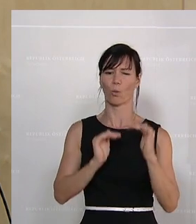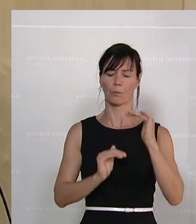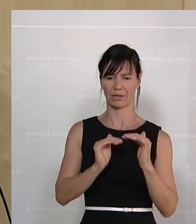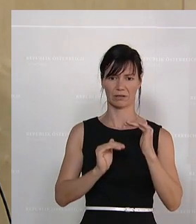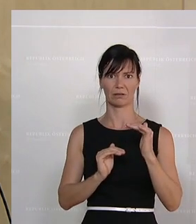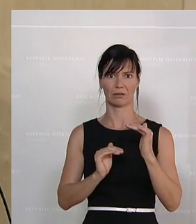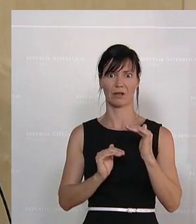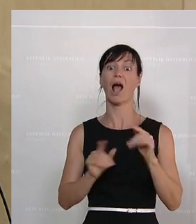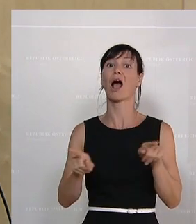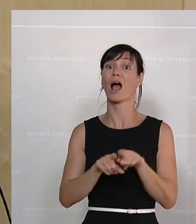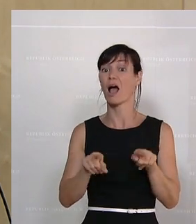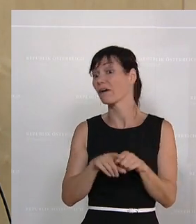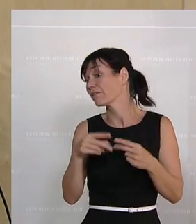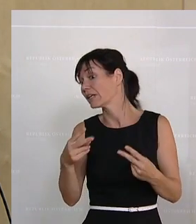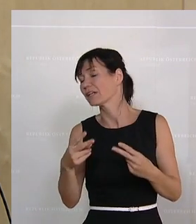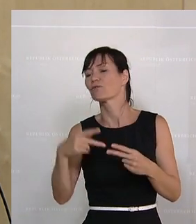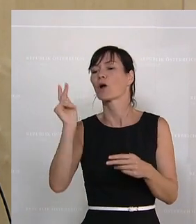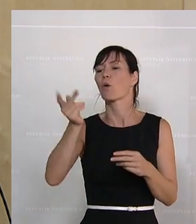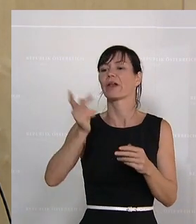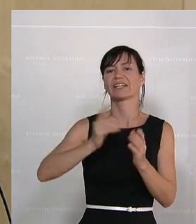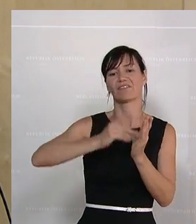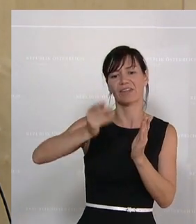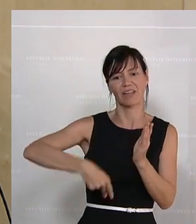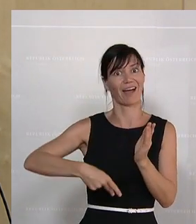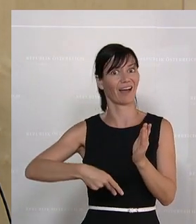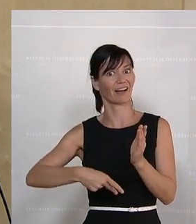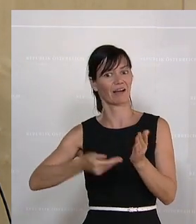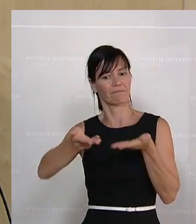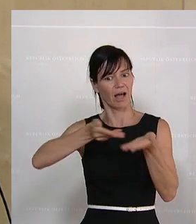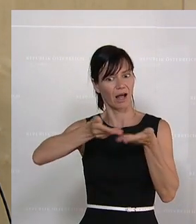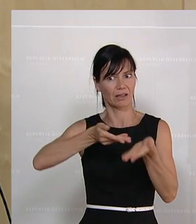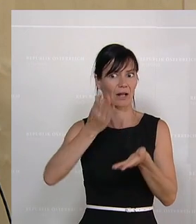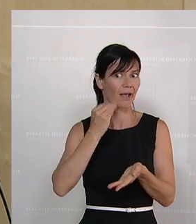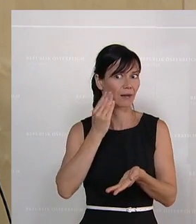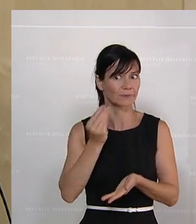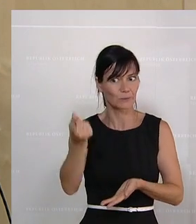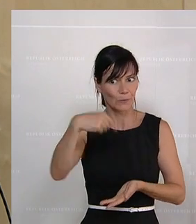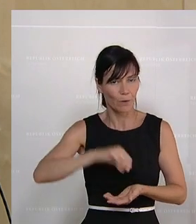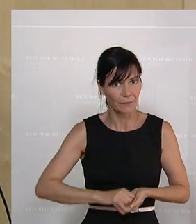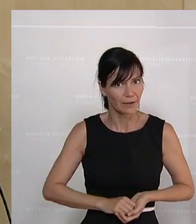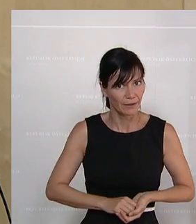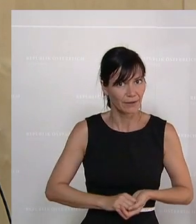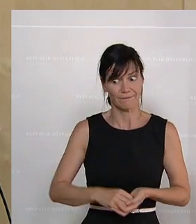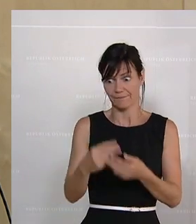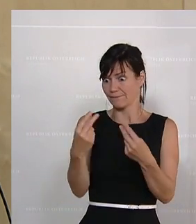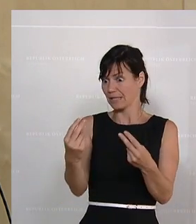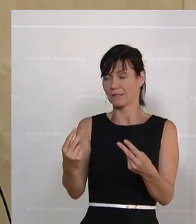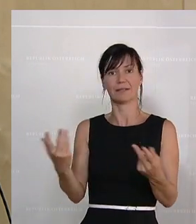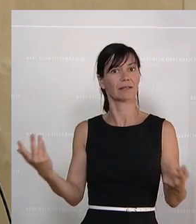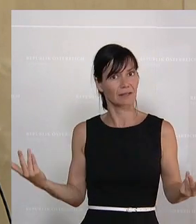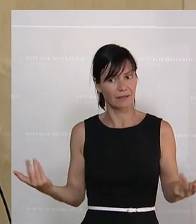als signal für die kollektivvertragsverhandlungen im herbst ganz wichtig dass wurde war auch eine wichtige